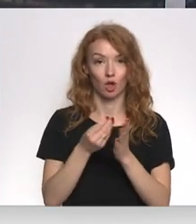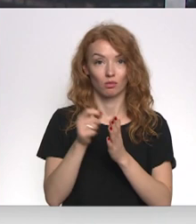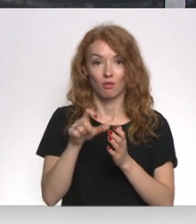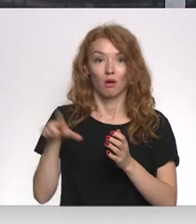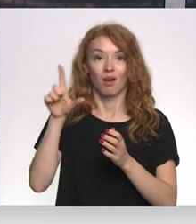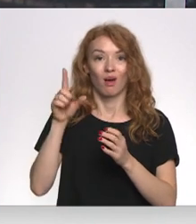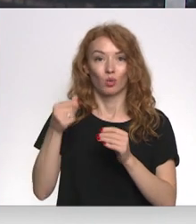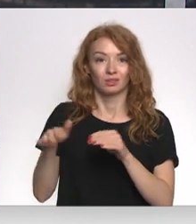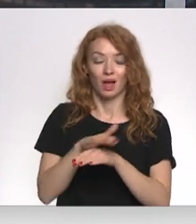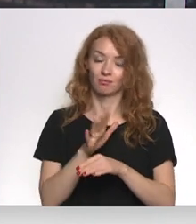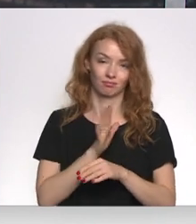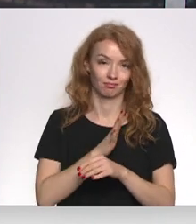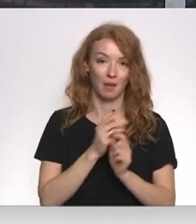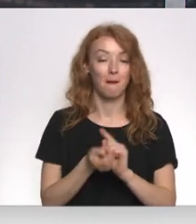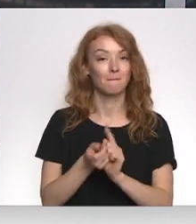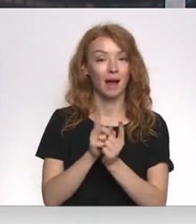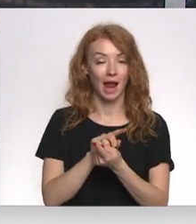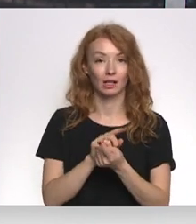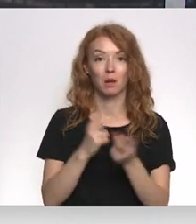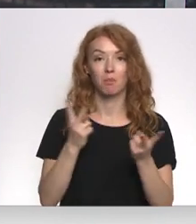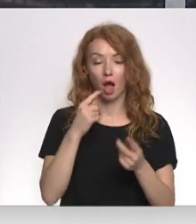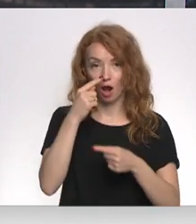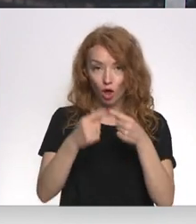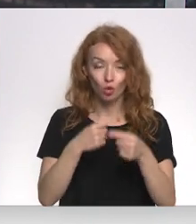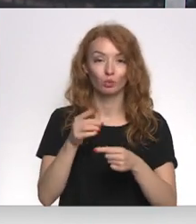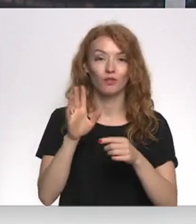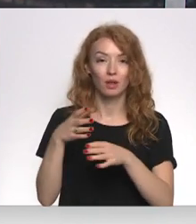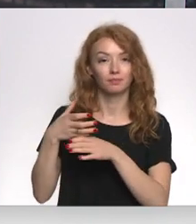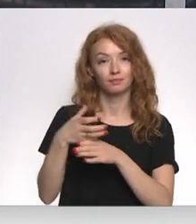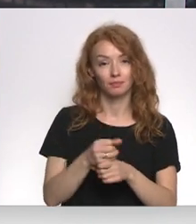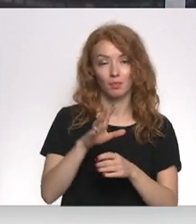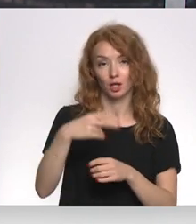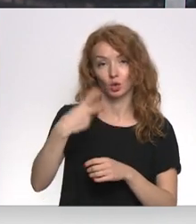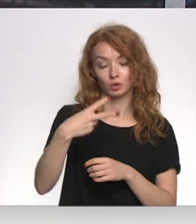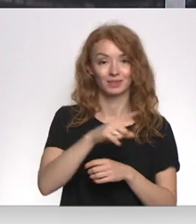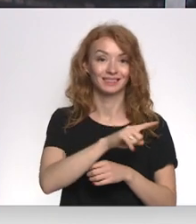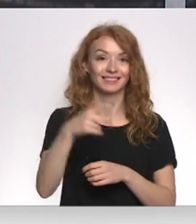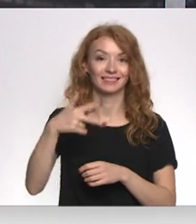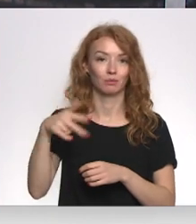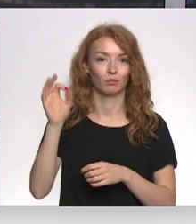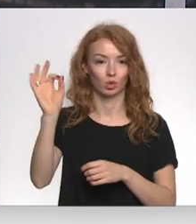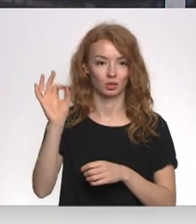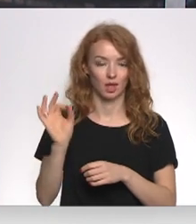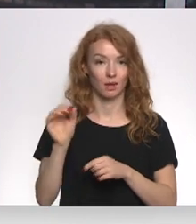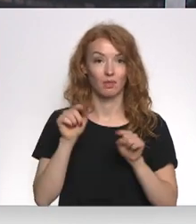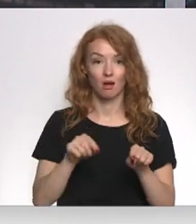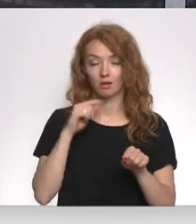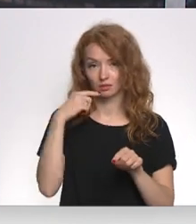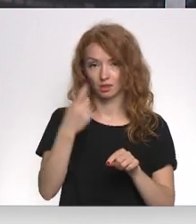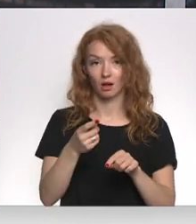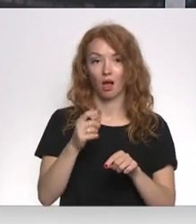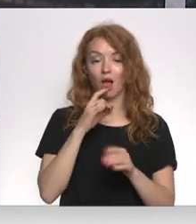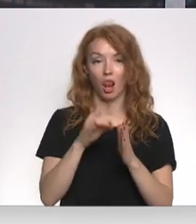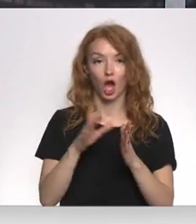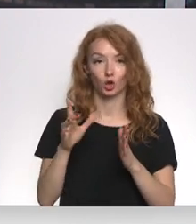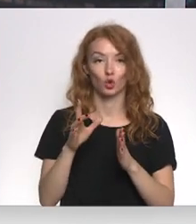nav iespējams. Tomēr, mainot paradumus, var samazināt rēķinu par 20 līdz 30%, tā saka